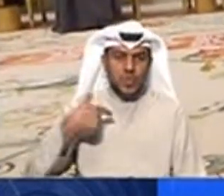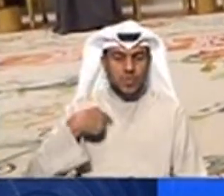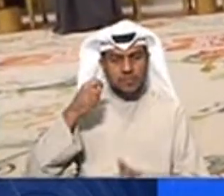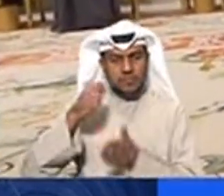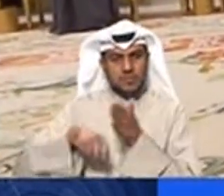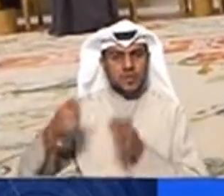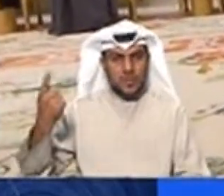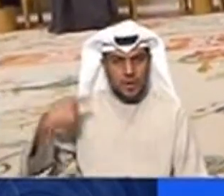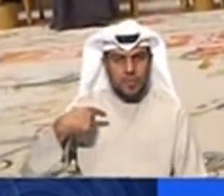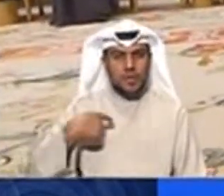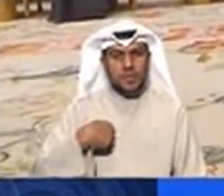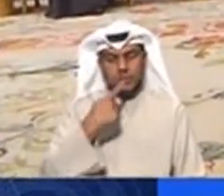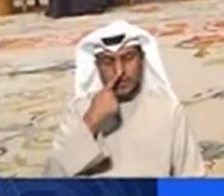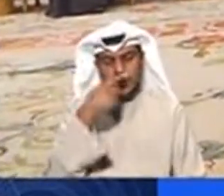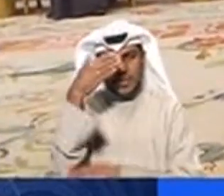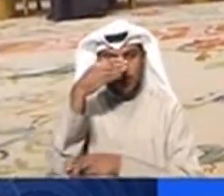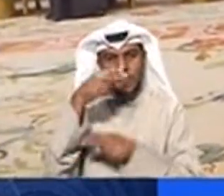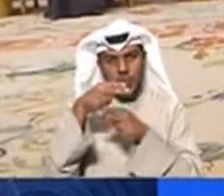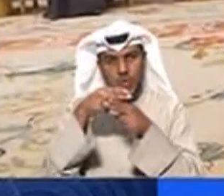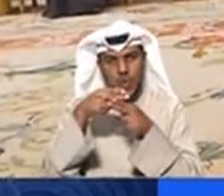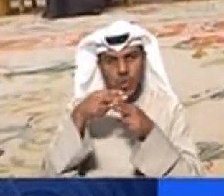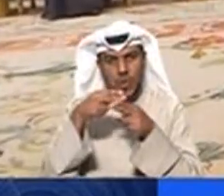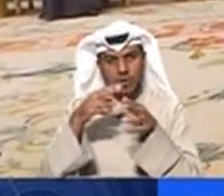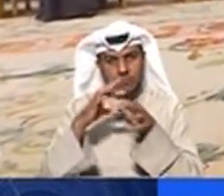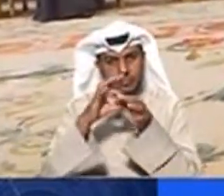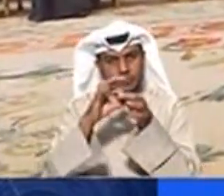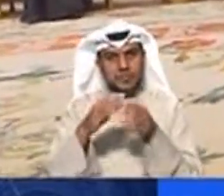الكويت. تفضل دكتور.